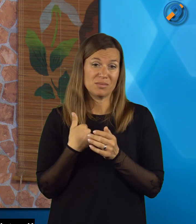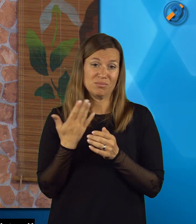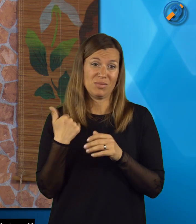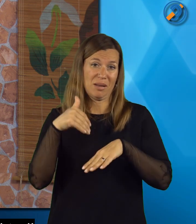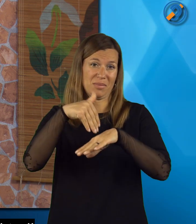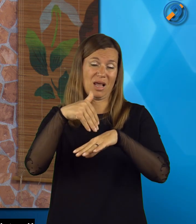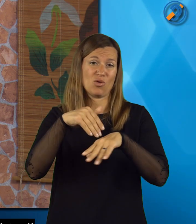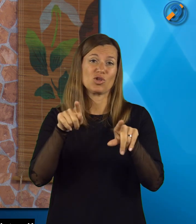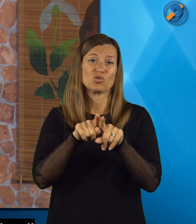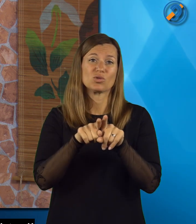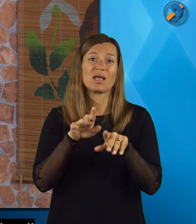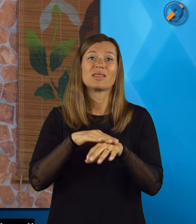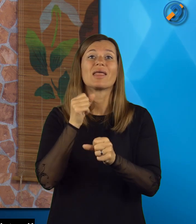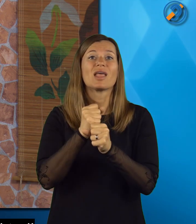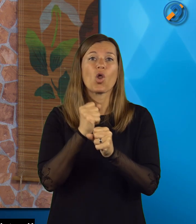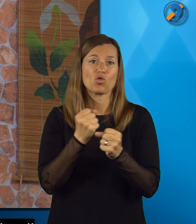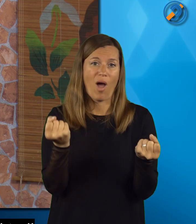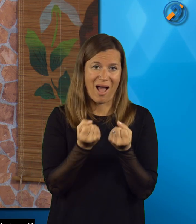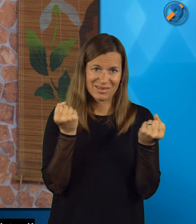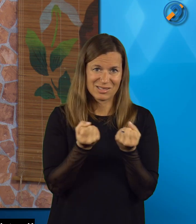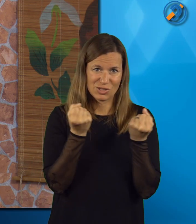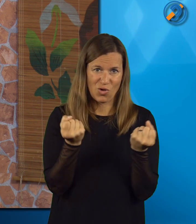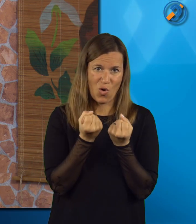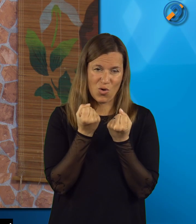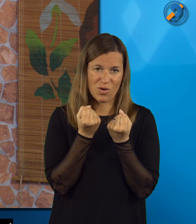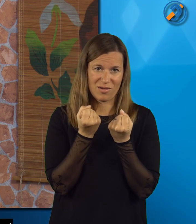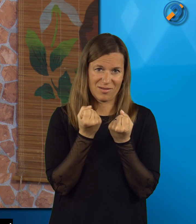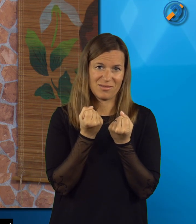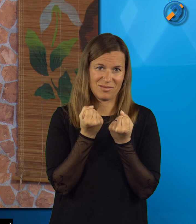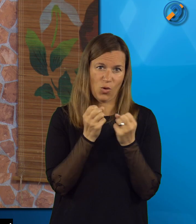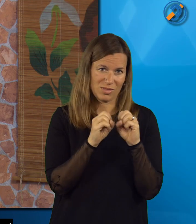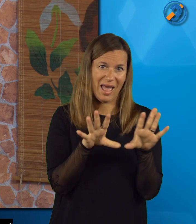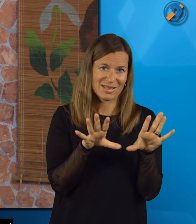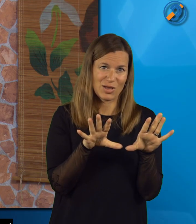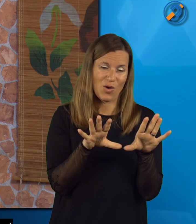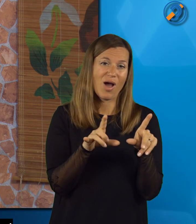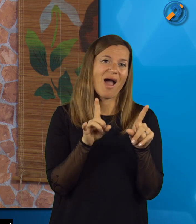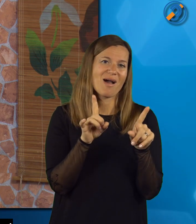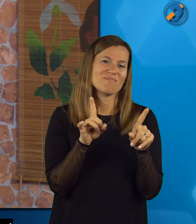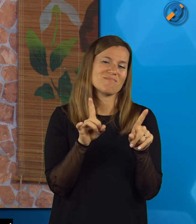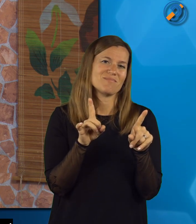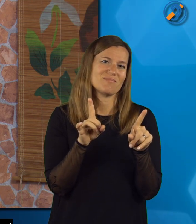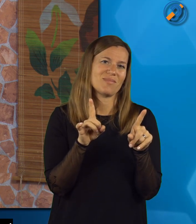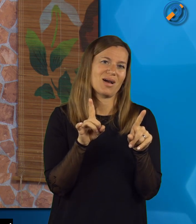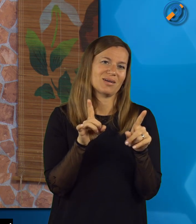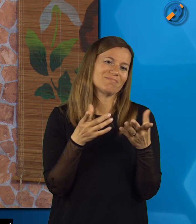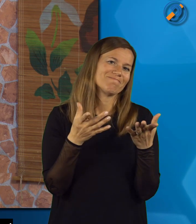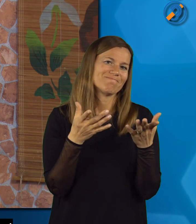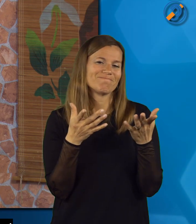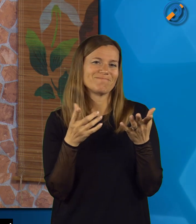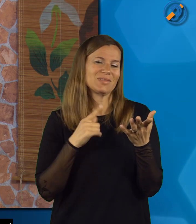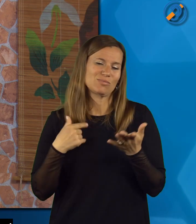Smo prijavljeni bili tudi na delovno akcijo, samo pred nami so